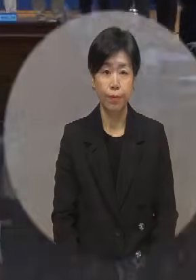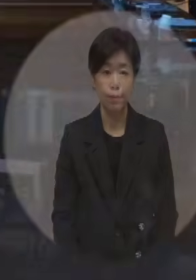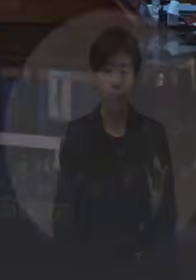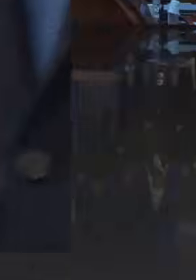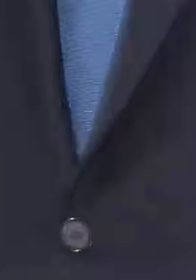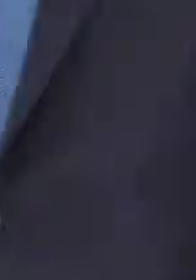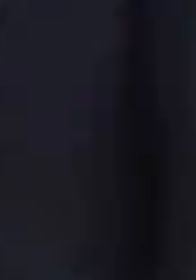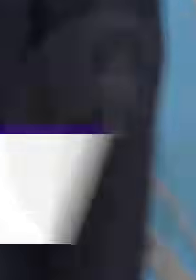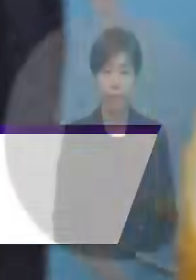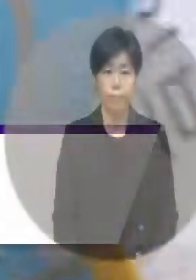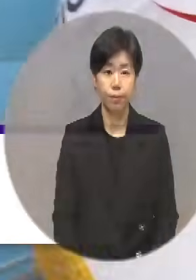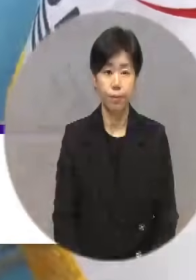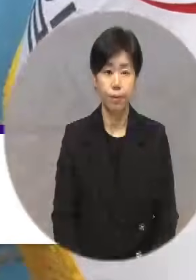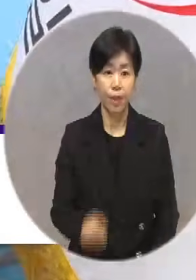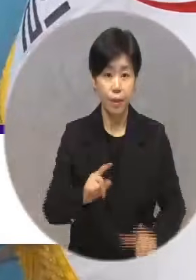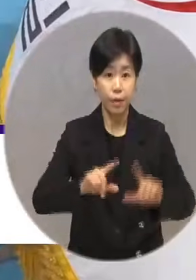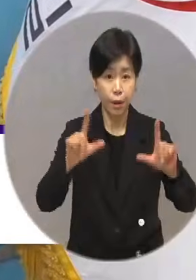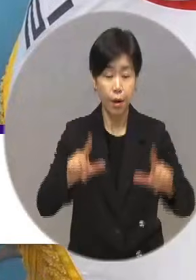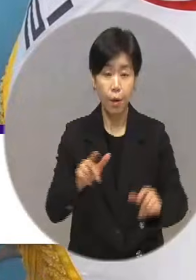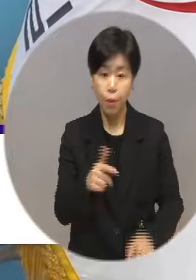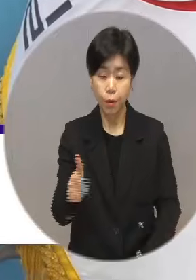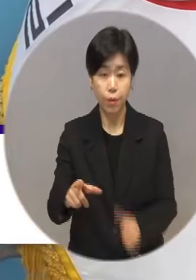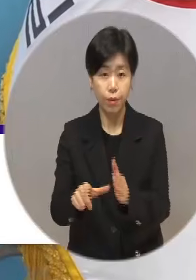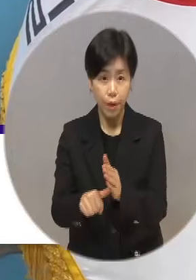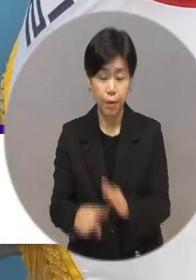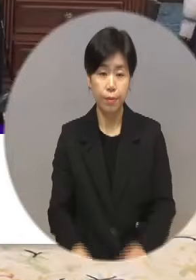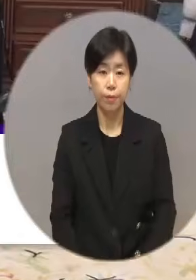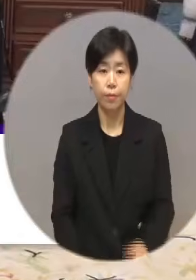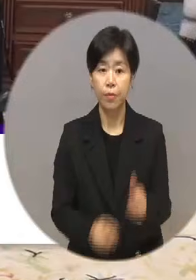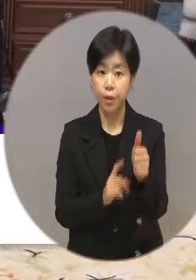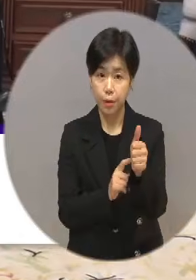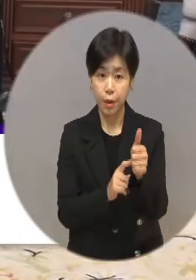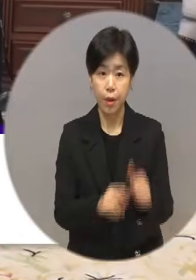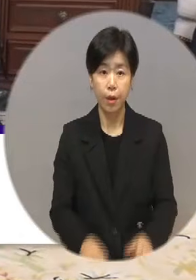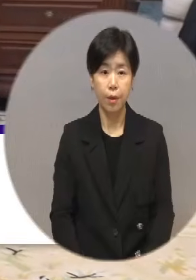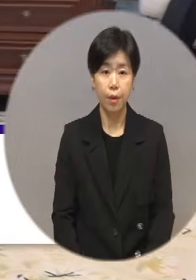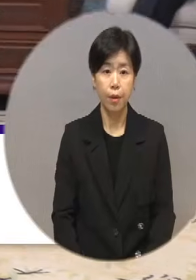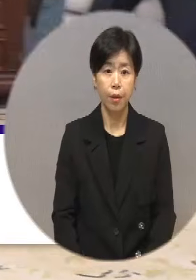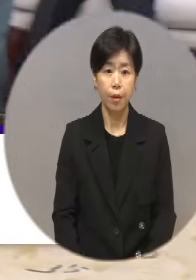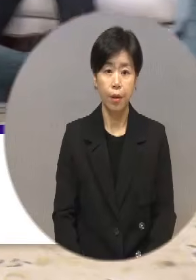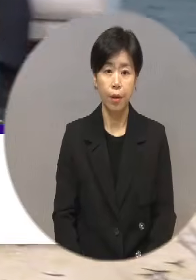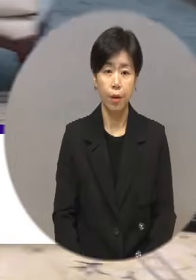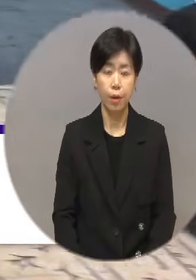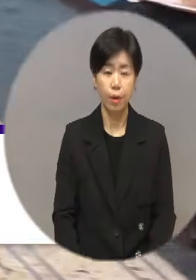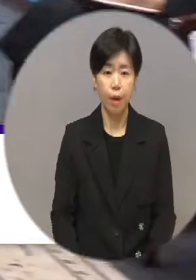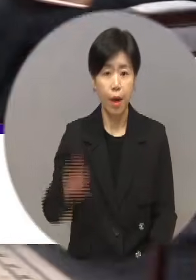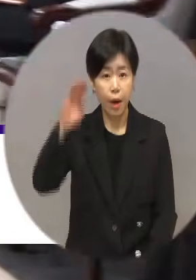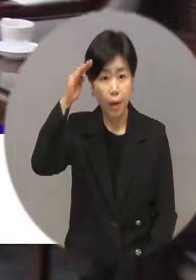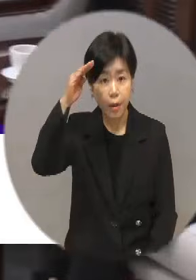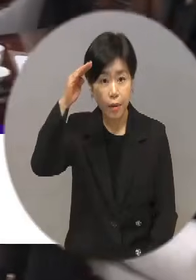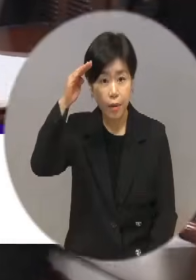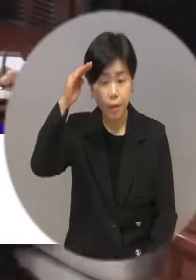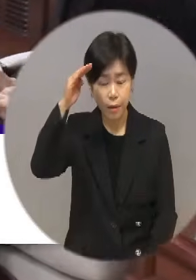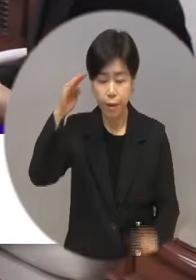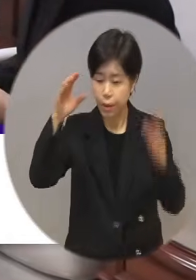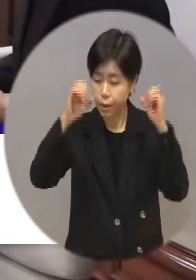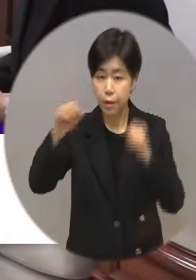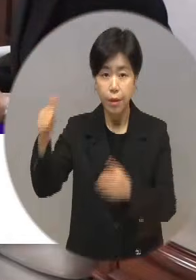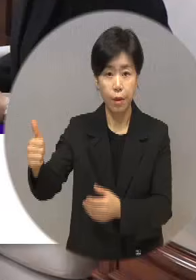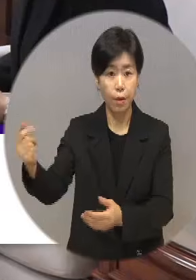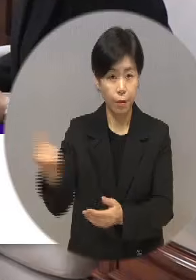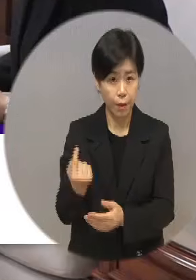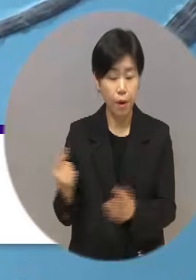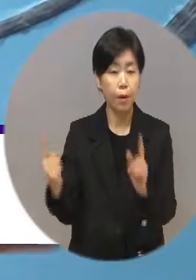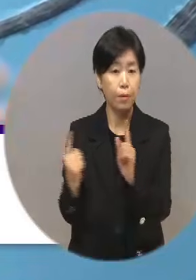평화공존! 같은 날 오후 정동영 통일부 장관은 미셸 윈트럽 주한 아일랜드 대사를 만나 오랜